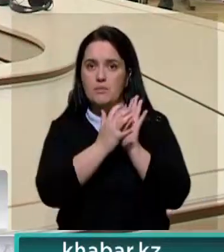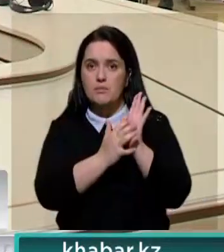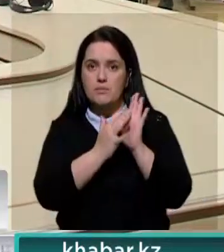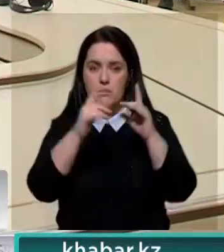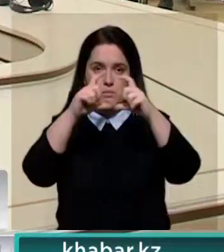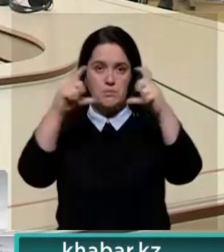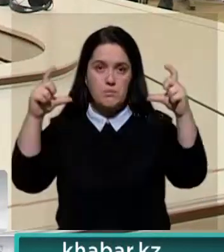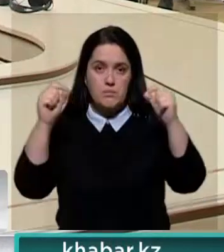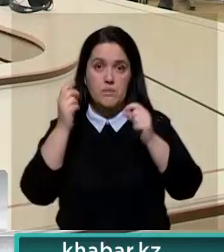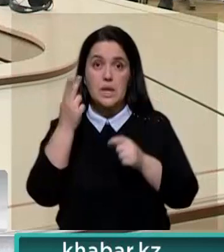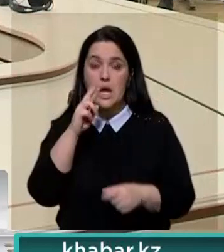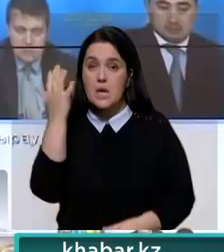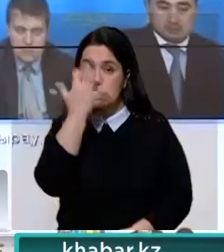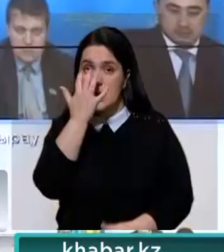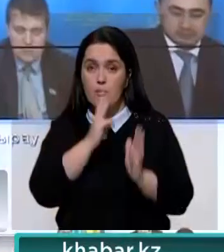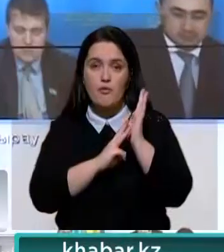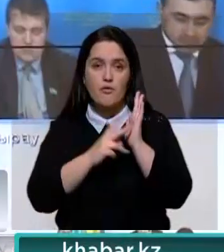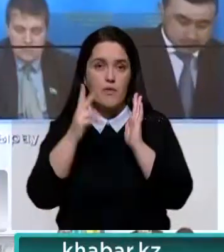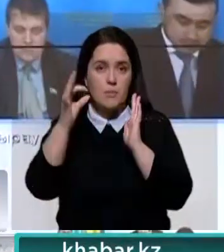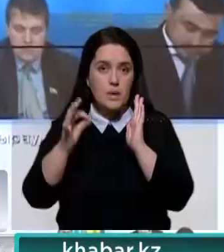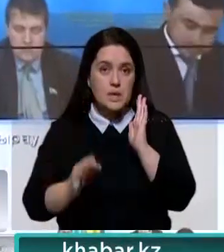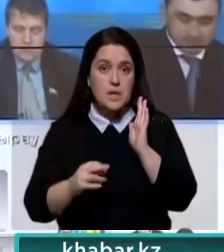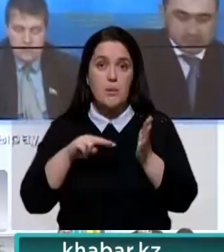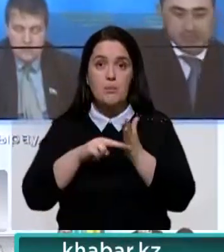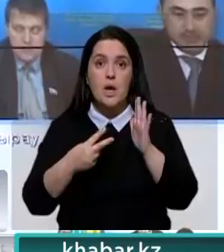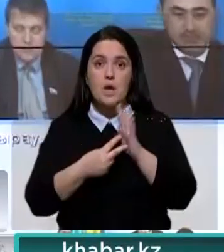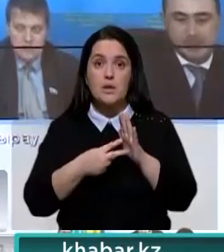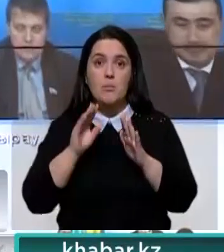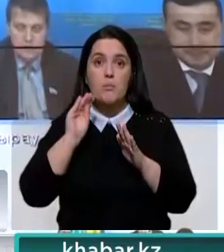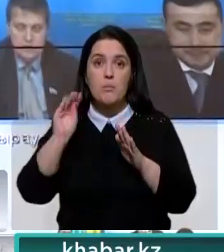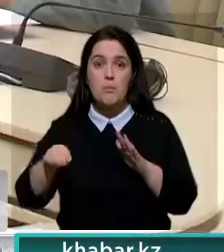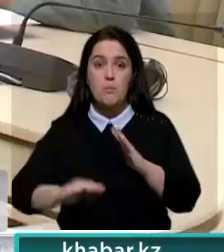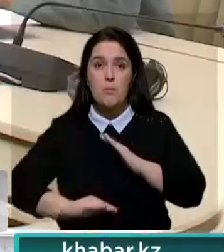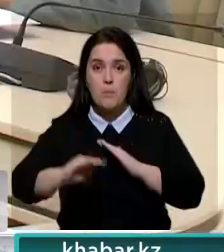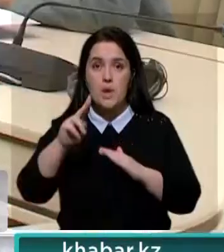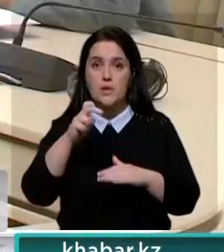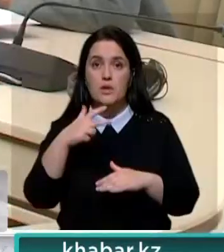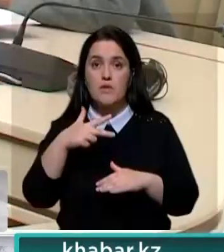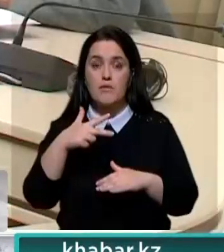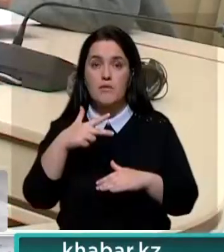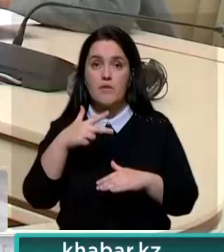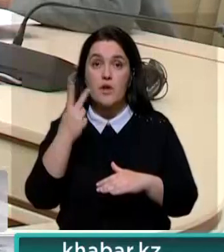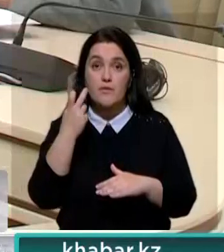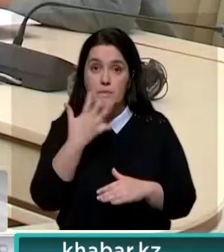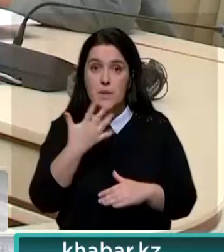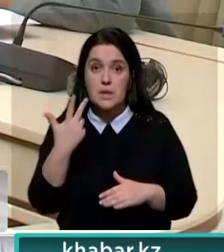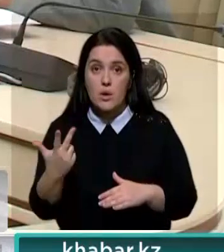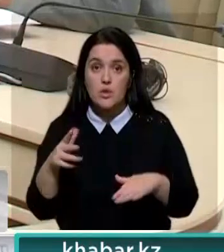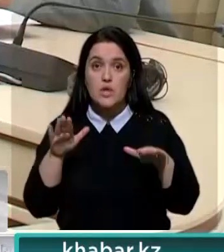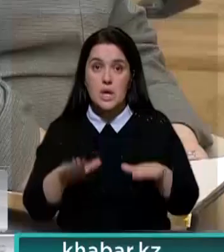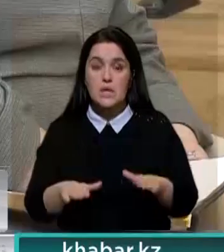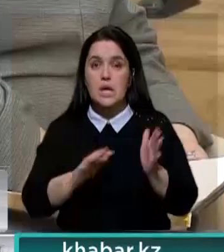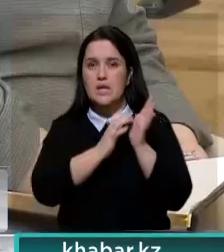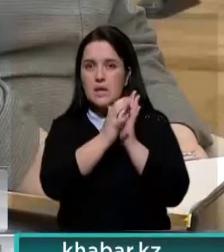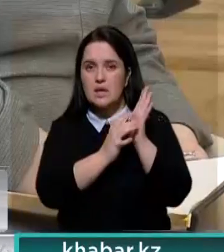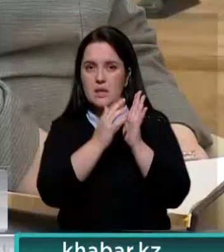входе в помещение имеют более 82% участков. Планируется ко дню голосования установить пандусы на 253